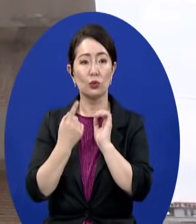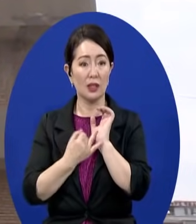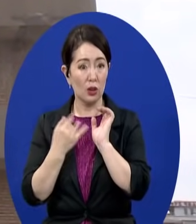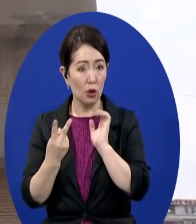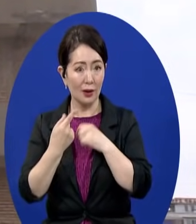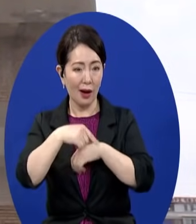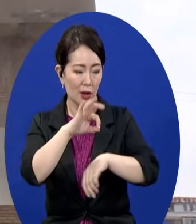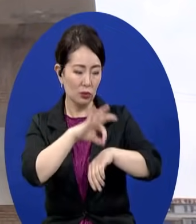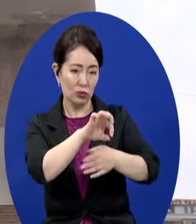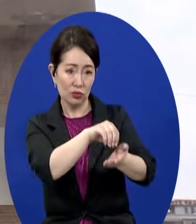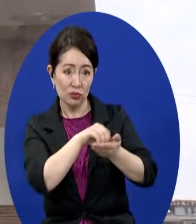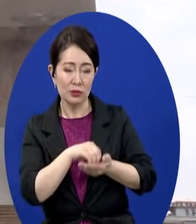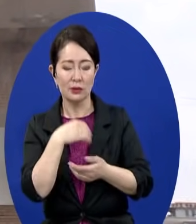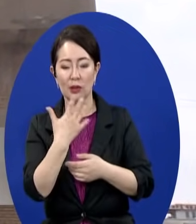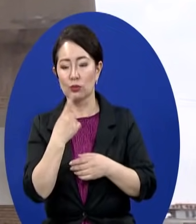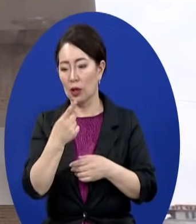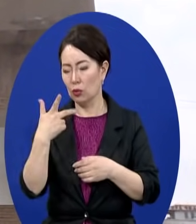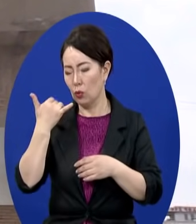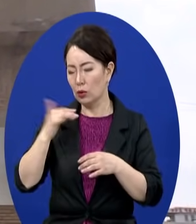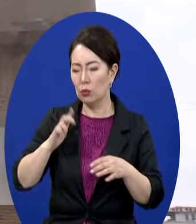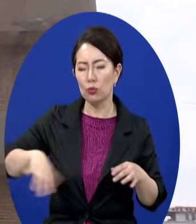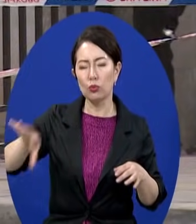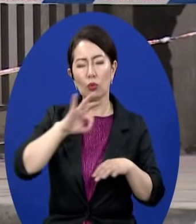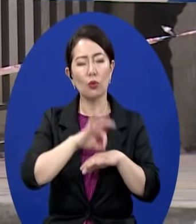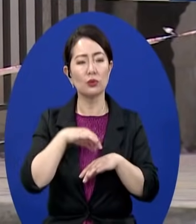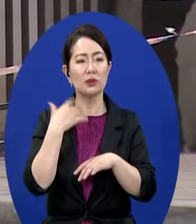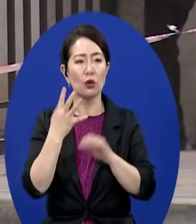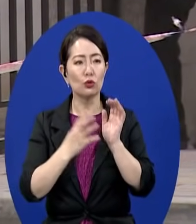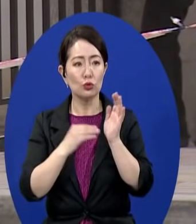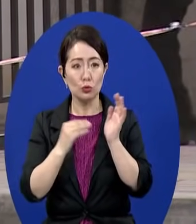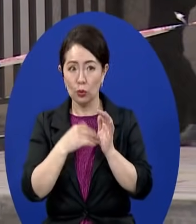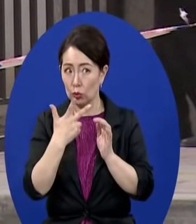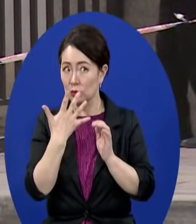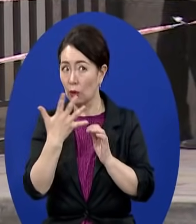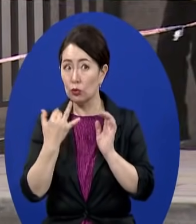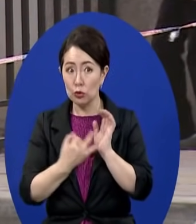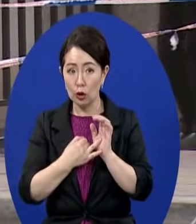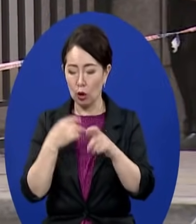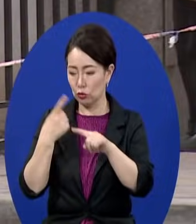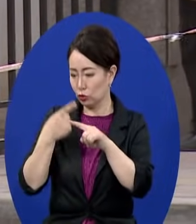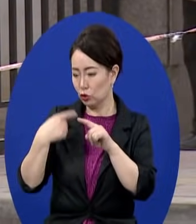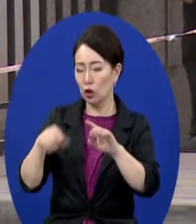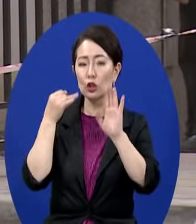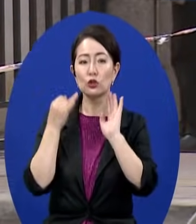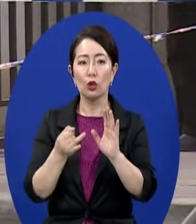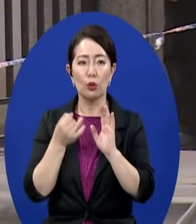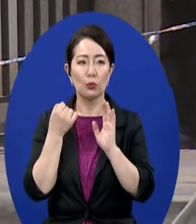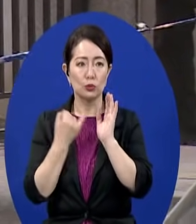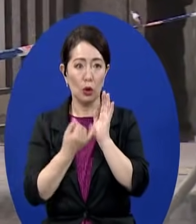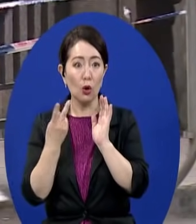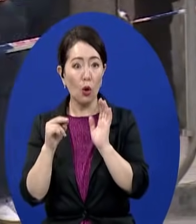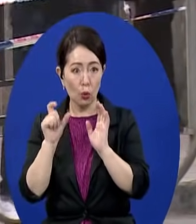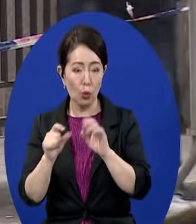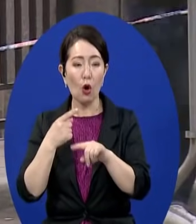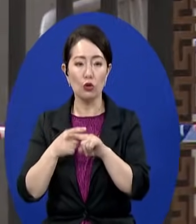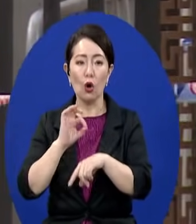зөөвөрлөгдсөн 513, Улаанбаатарын нийт өвчлөл 59357, орон нутгийнх 7620 болж байна. Өнөөдрийн